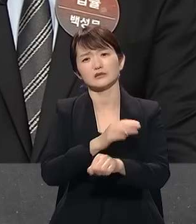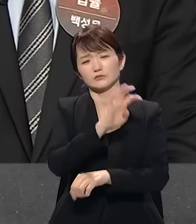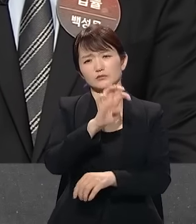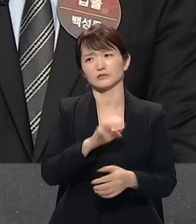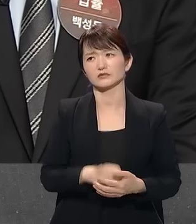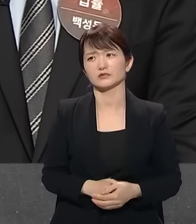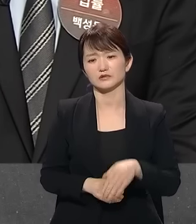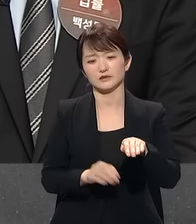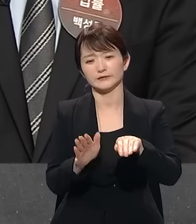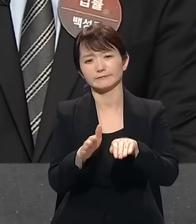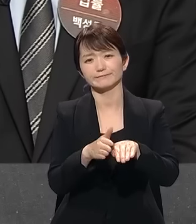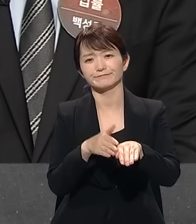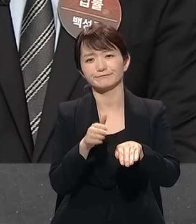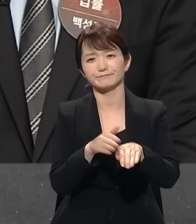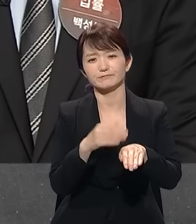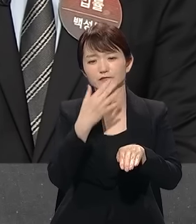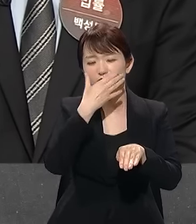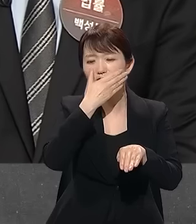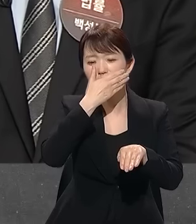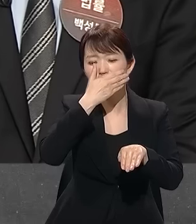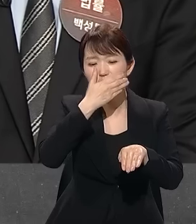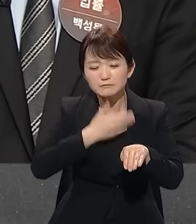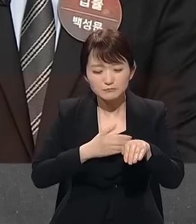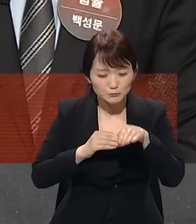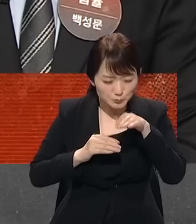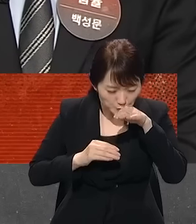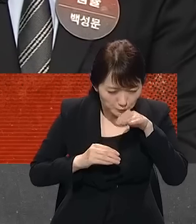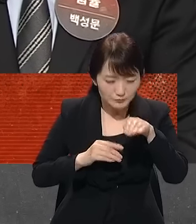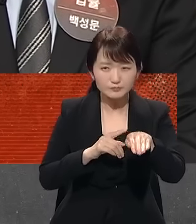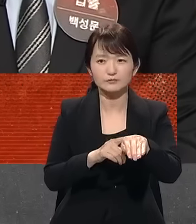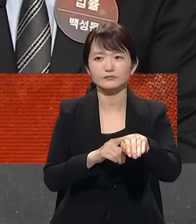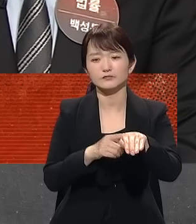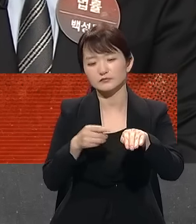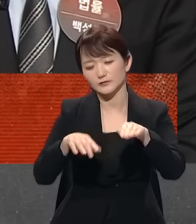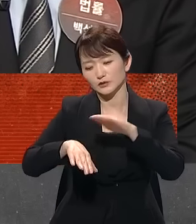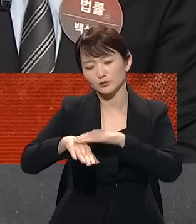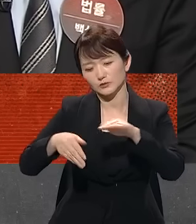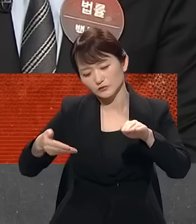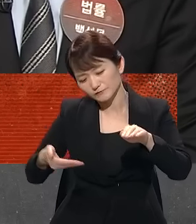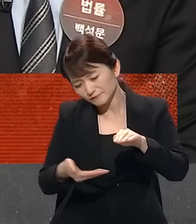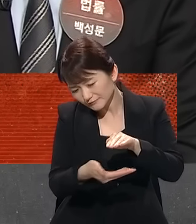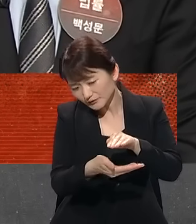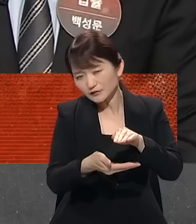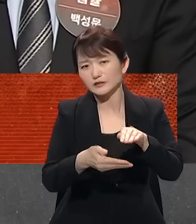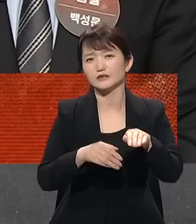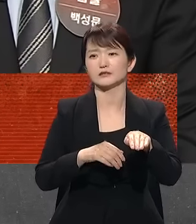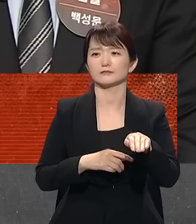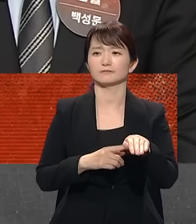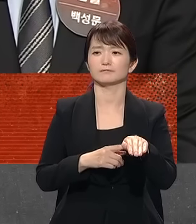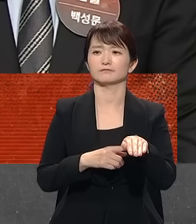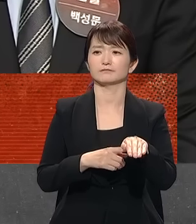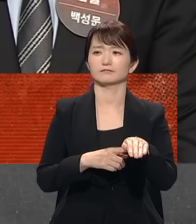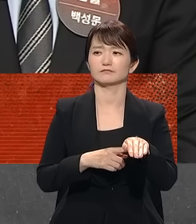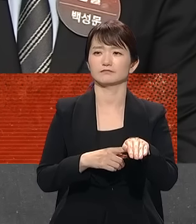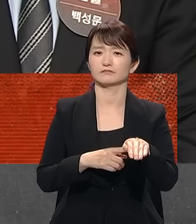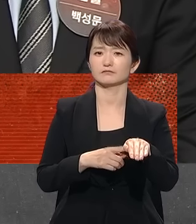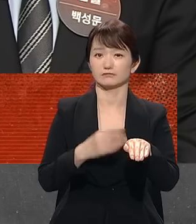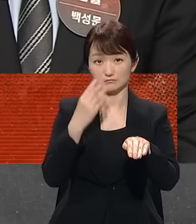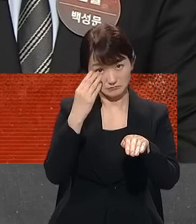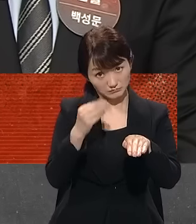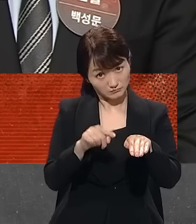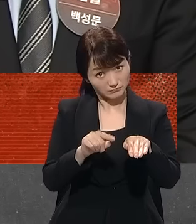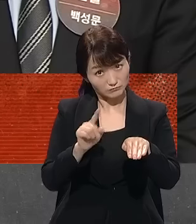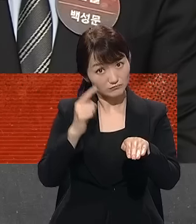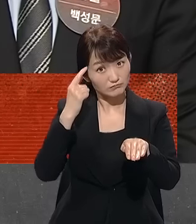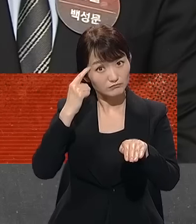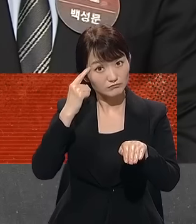차를 쓰다듬었다가 마스크를 내려서 뽀뽀를 했다가 차 밑으로 손을 넣었다가, 이제 딱 저걸 보면 보통 무슨